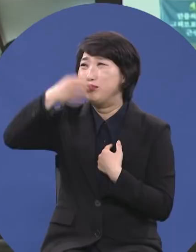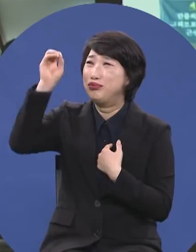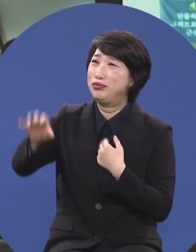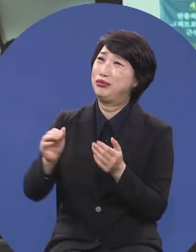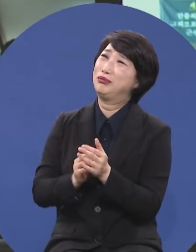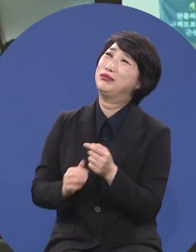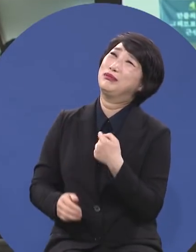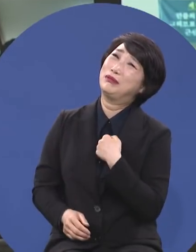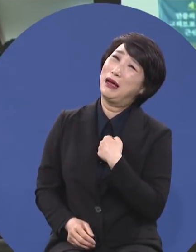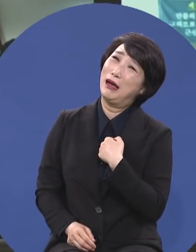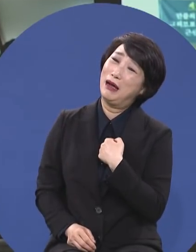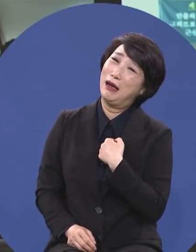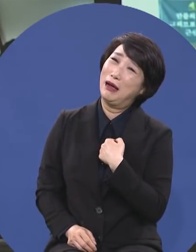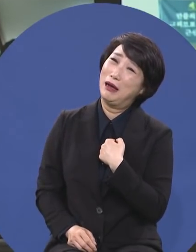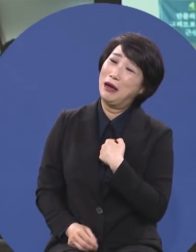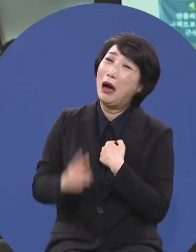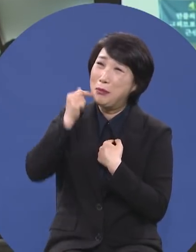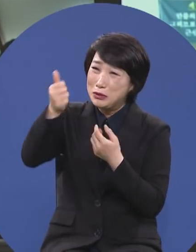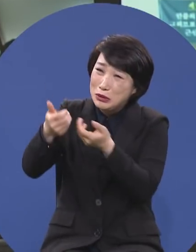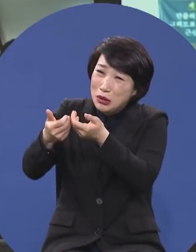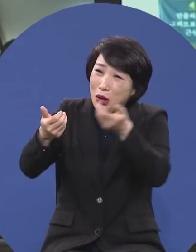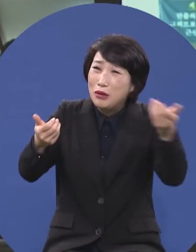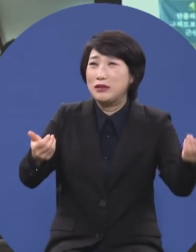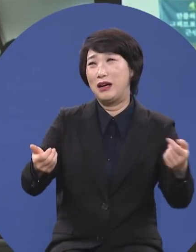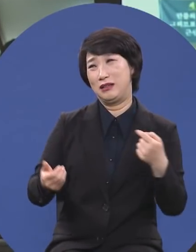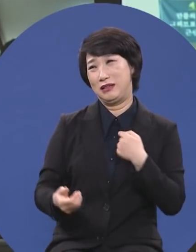무시하고 아버지를 떠나서